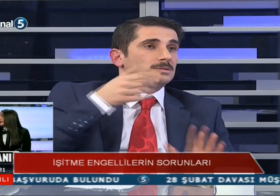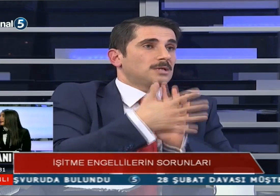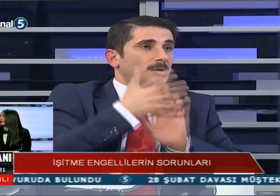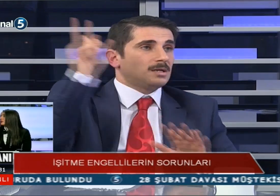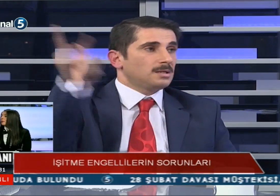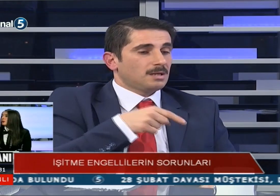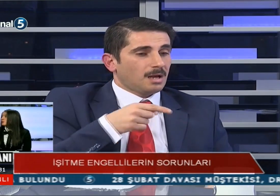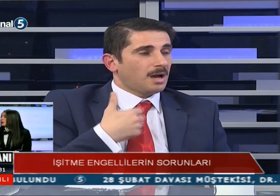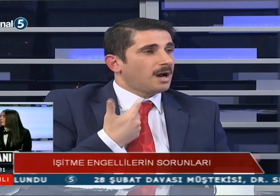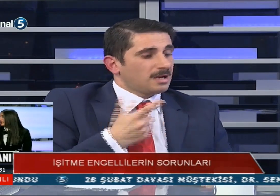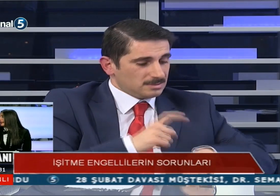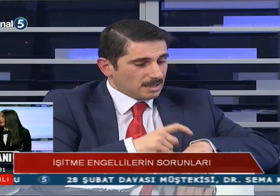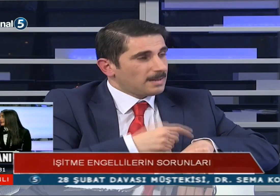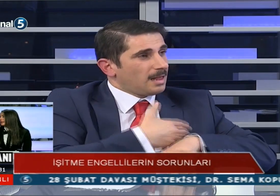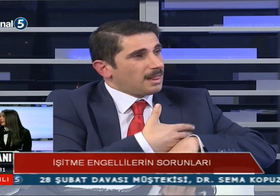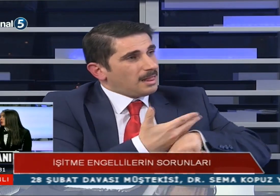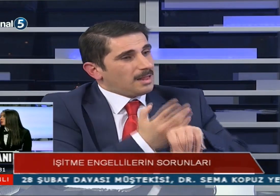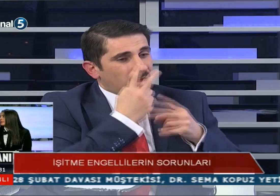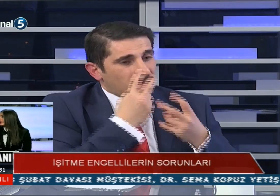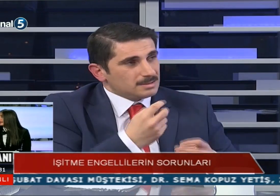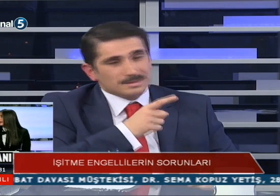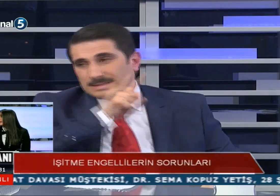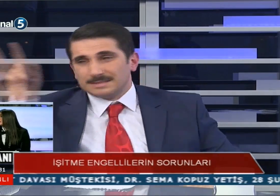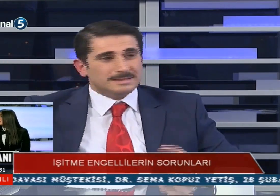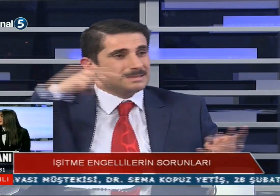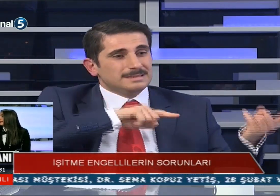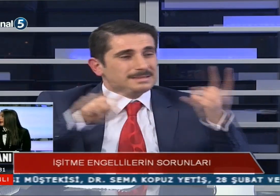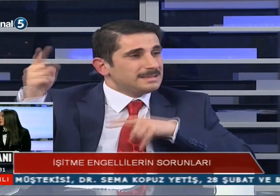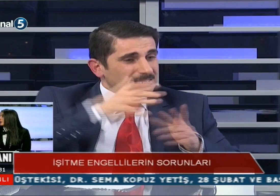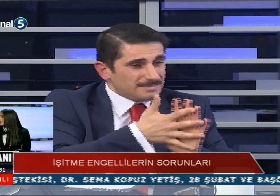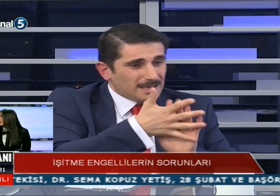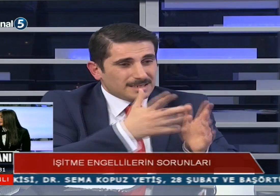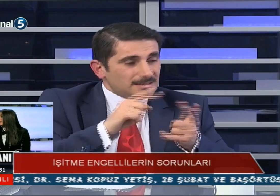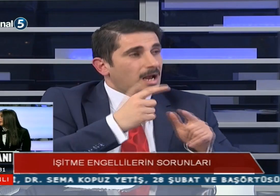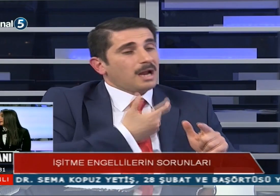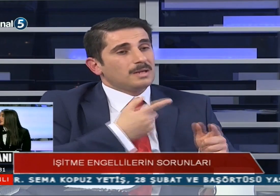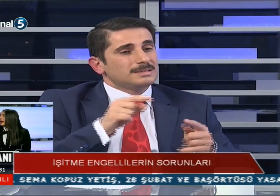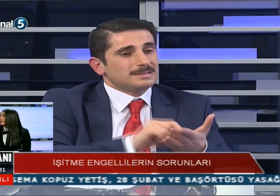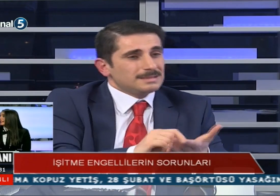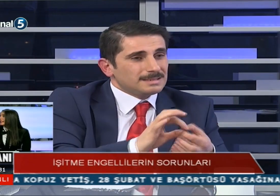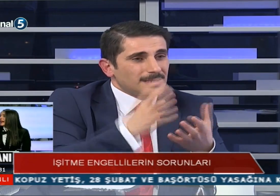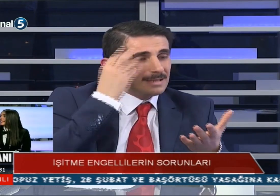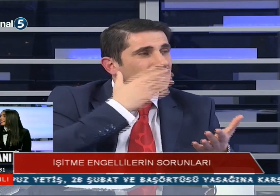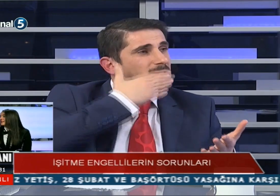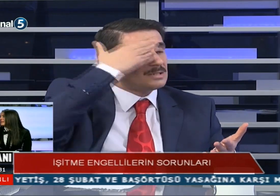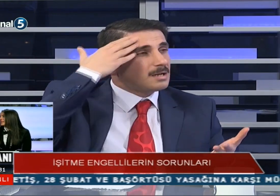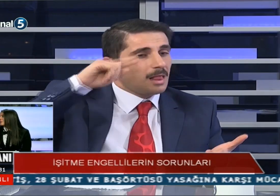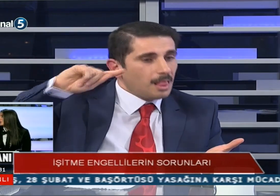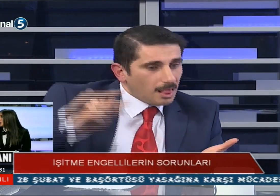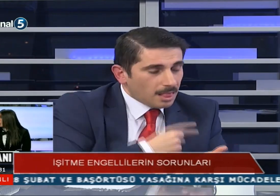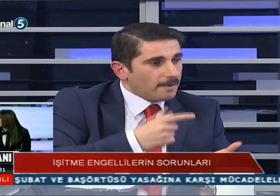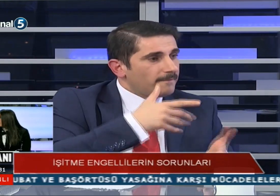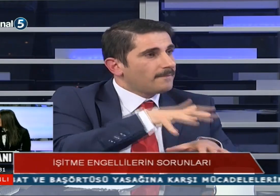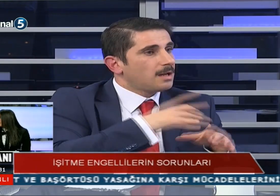gerekirse normal konuşan bireylerin olduğu bir sınıfta işitme engelli bir öğretmenin işaret diliyle ders anlatması gibi bir